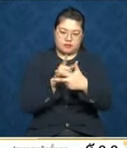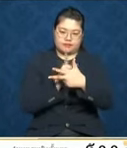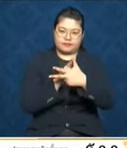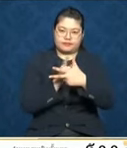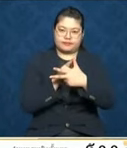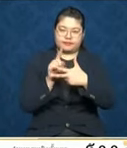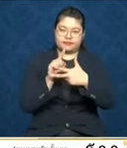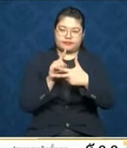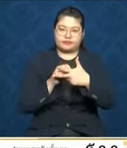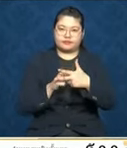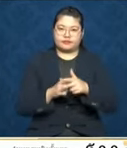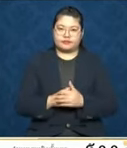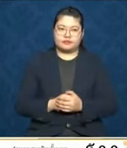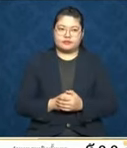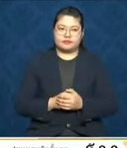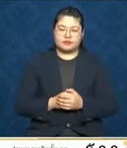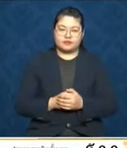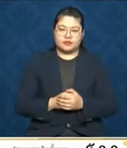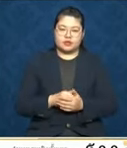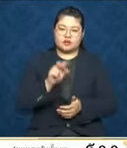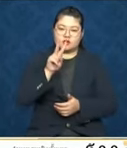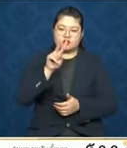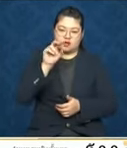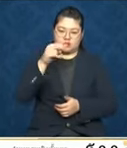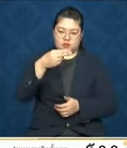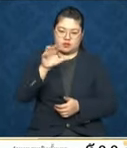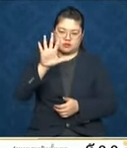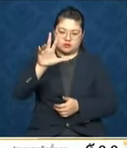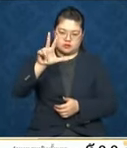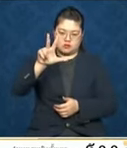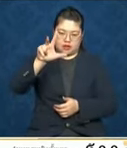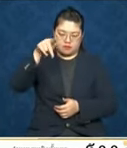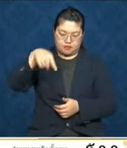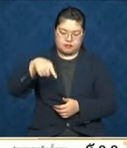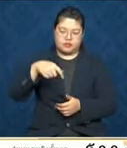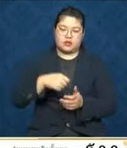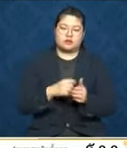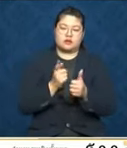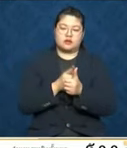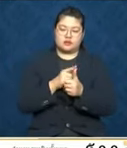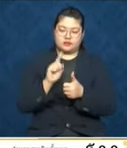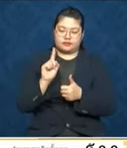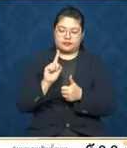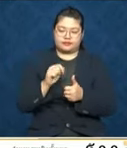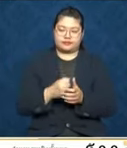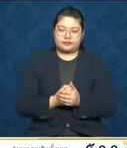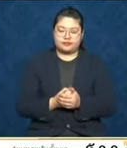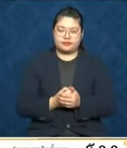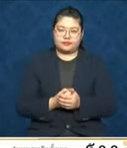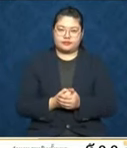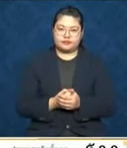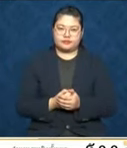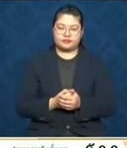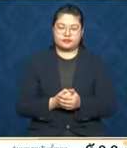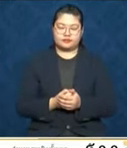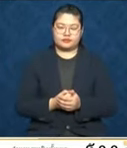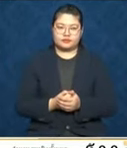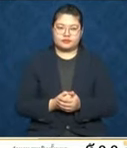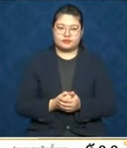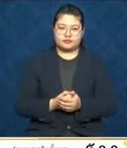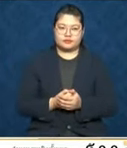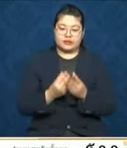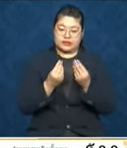ก อยู่ทั้งหมด 23,000 แปลงนะครับประเภทแรกก็ประกอบไปด้วยที่ดินที่มาส